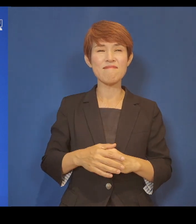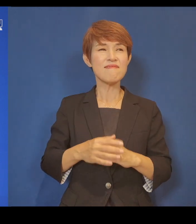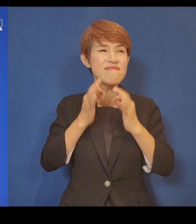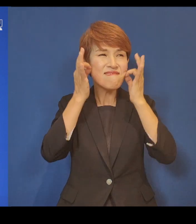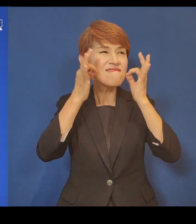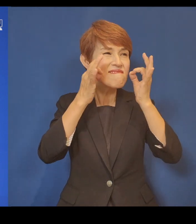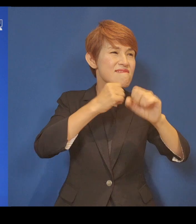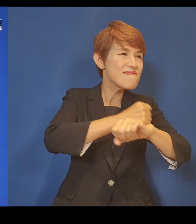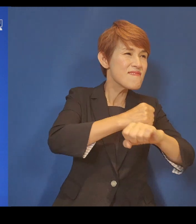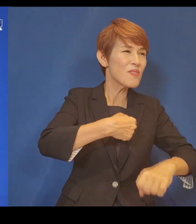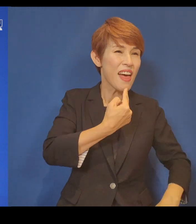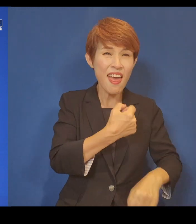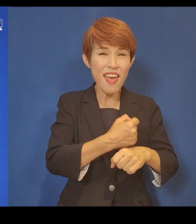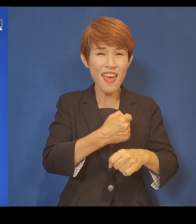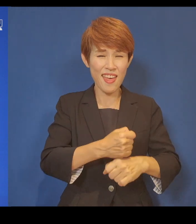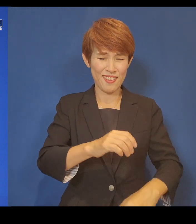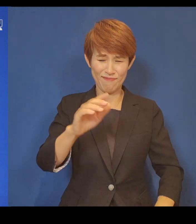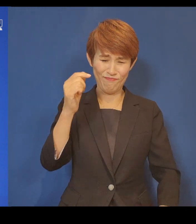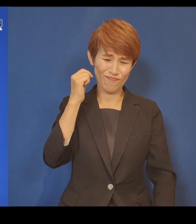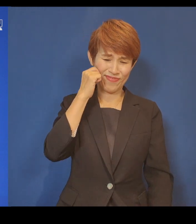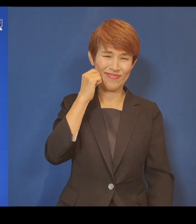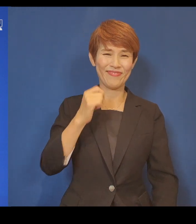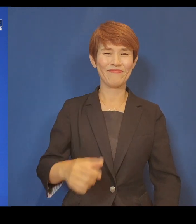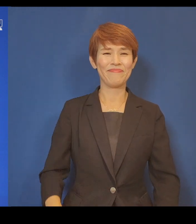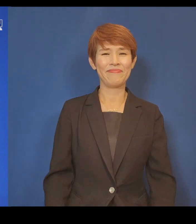놀라운 일을 하려고 힘을 쓰겠어요?